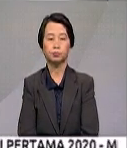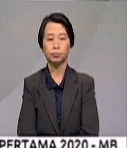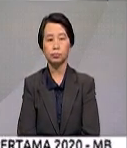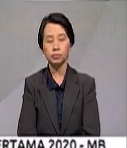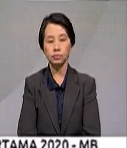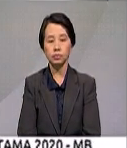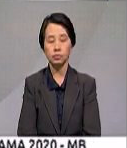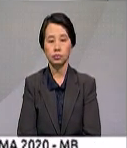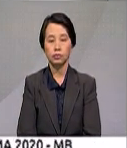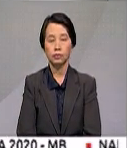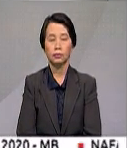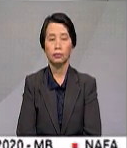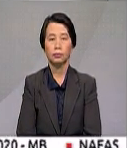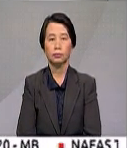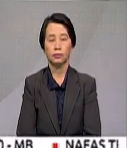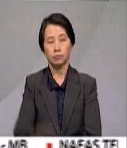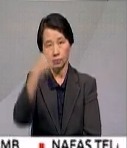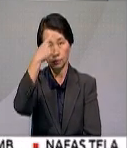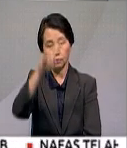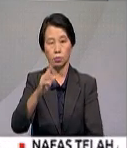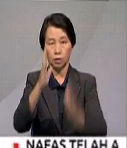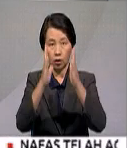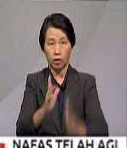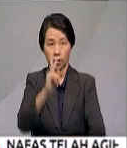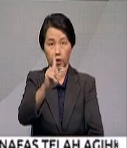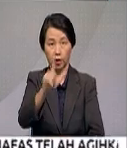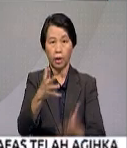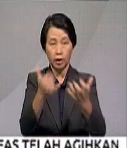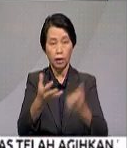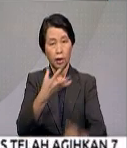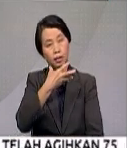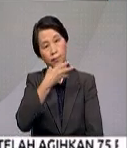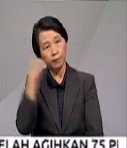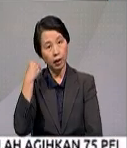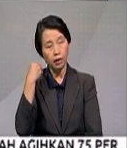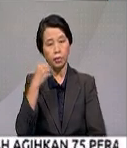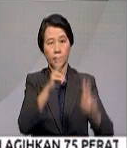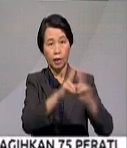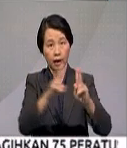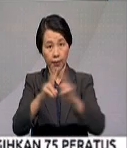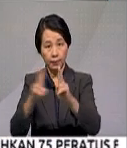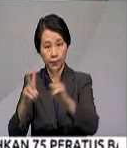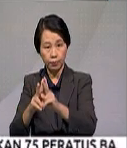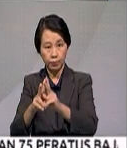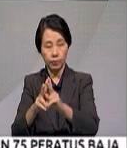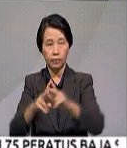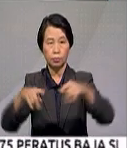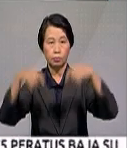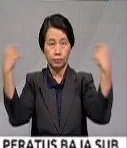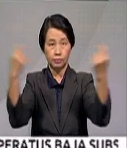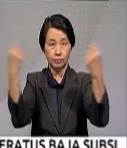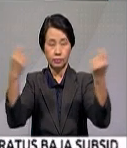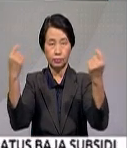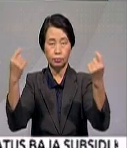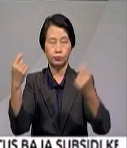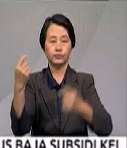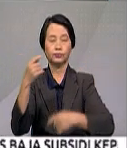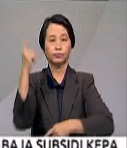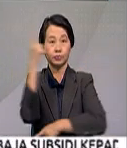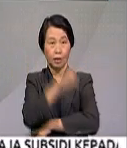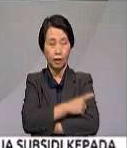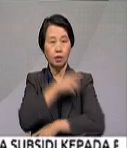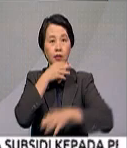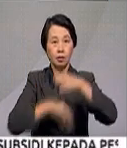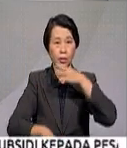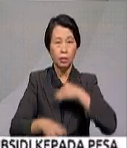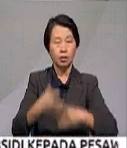Dan salam sejahtera kepada warga kota yang ingin memulakan perjalanan pulang ke kampung halaman sempena perayaan Hari Natal dan merancang untuk